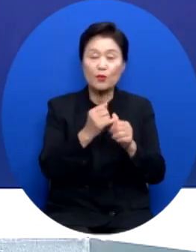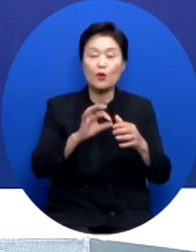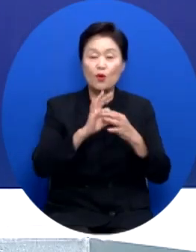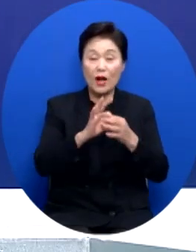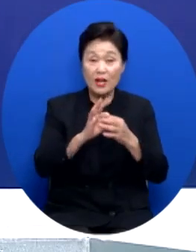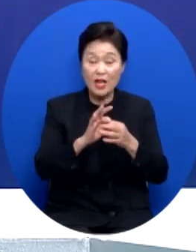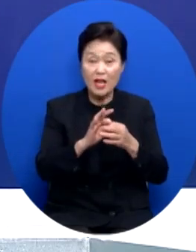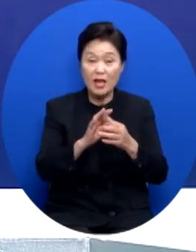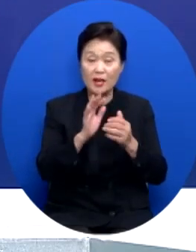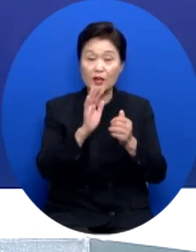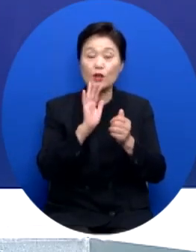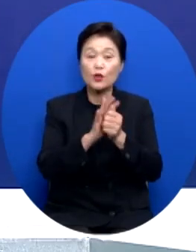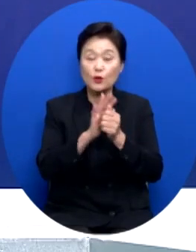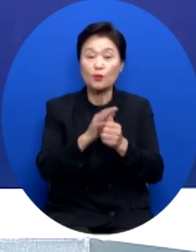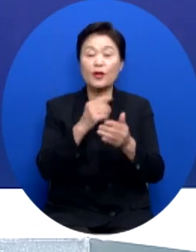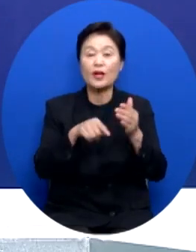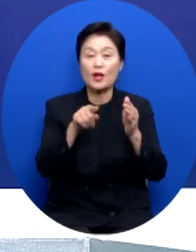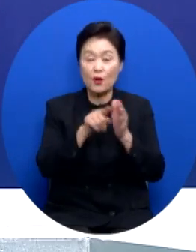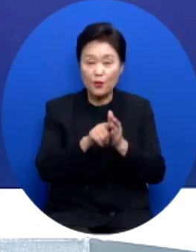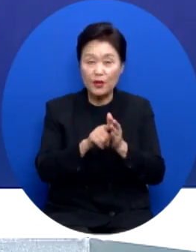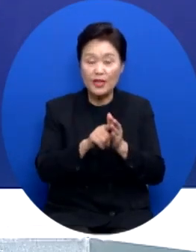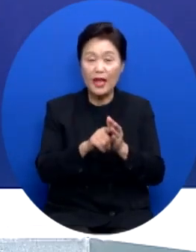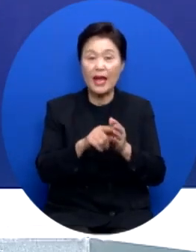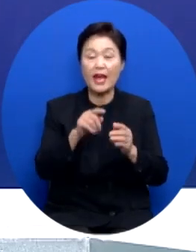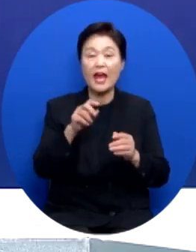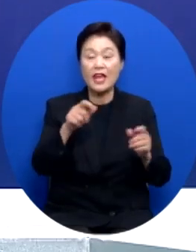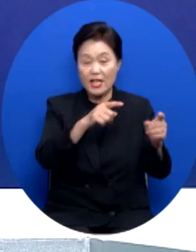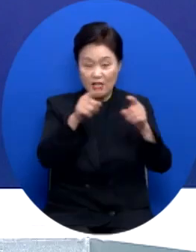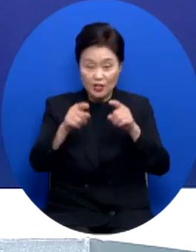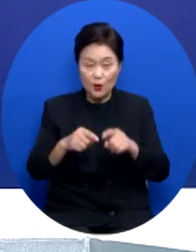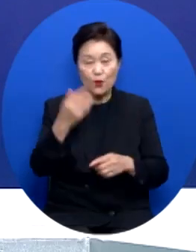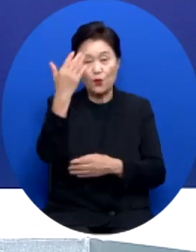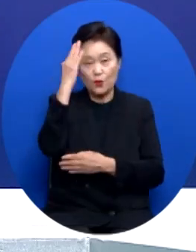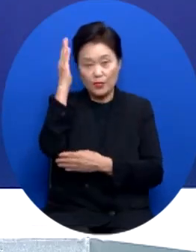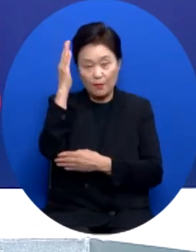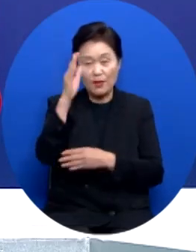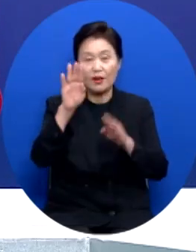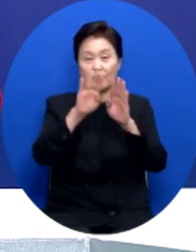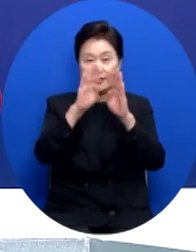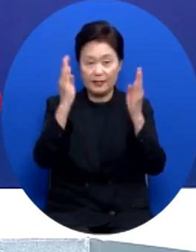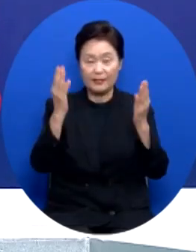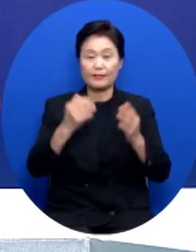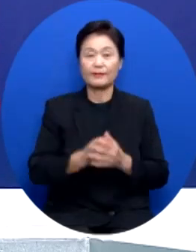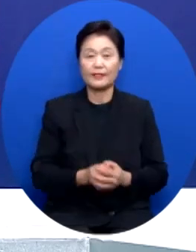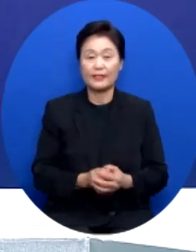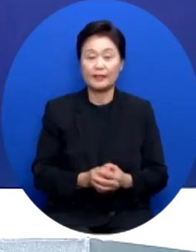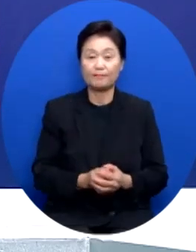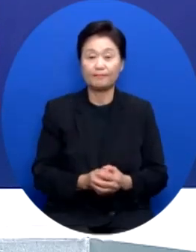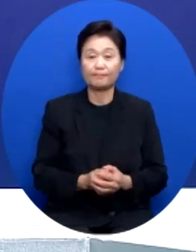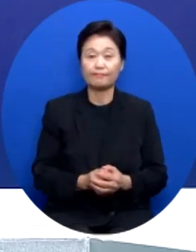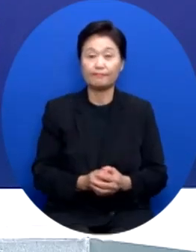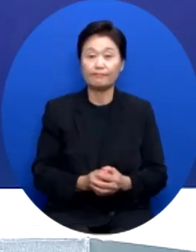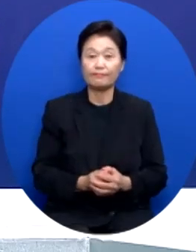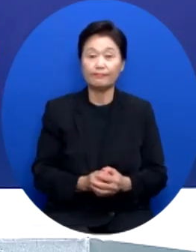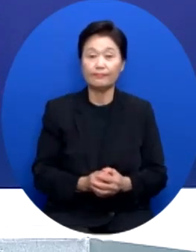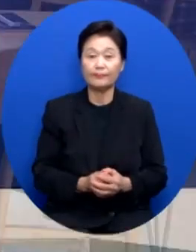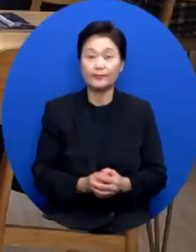진행하고 있는 2024 메리지 코스 전국 워크숍 터칭 더 메리지 코스가 목포에서